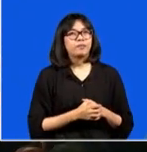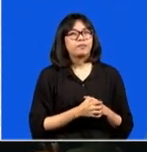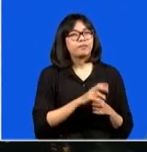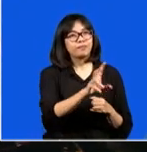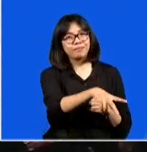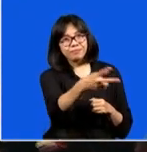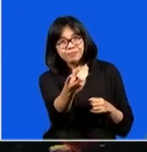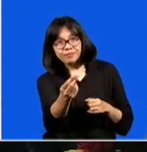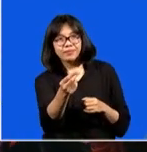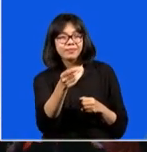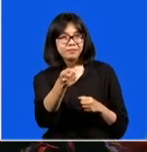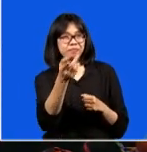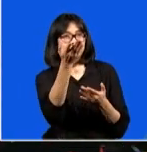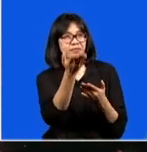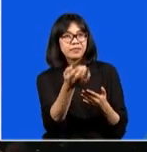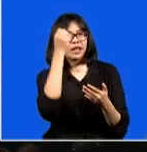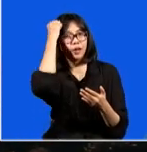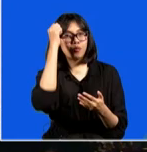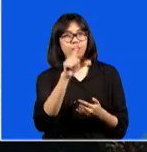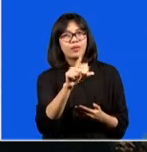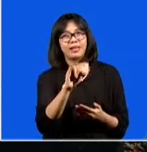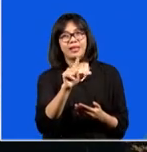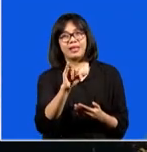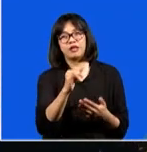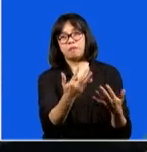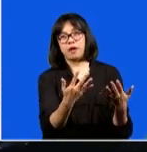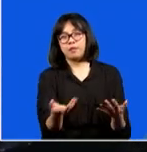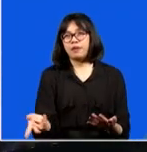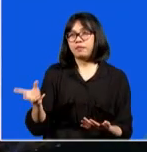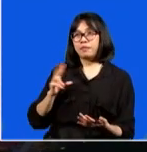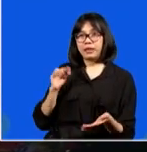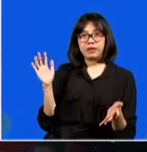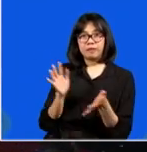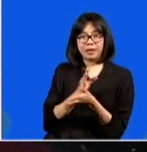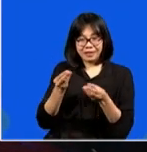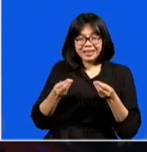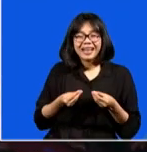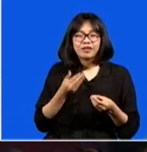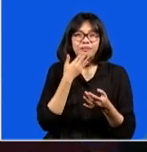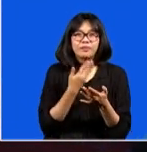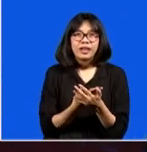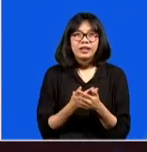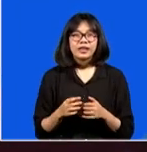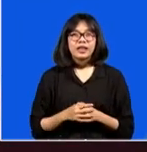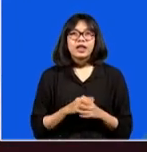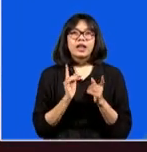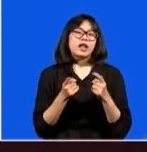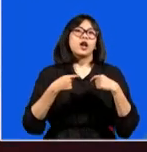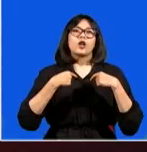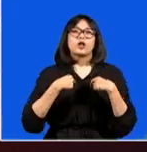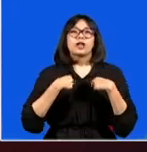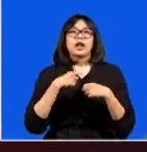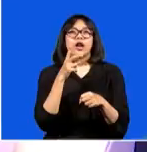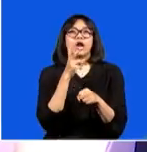sekarang ke Bu Lily gimana Bu terima kasih untuk kesempatannya Mas menteri kalau saya adalah angkatan